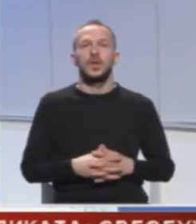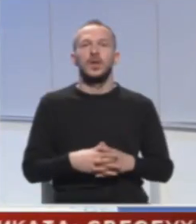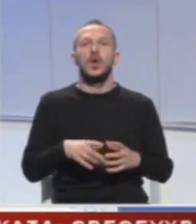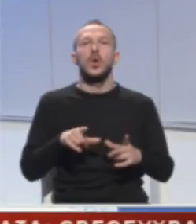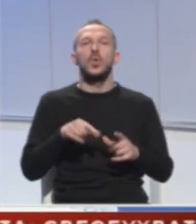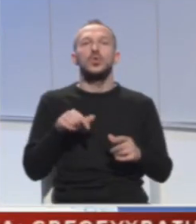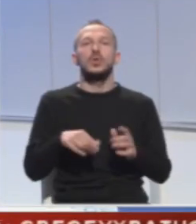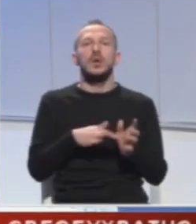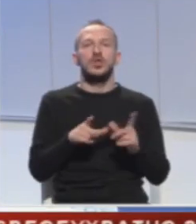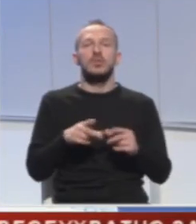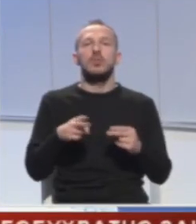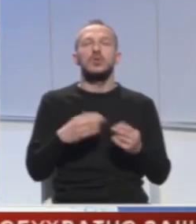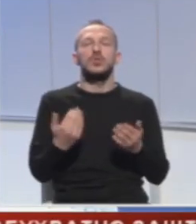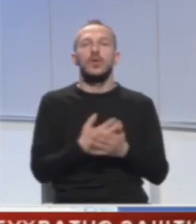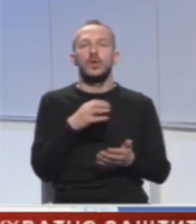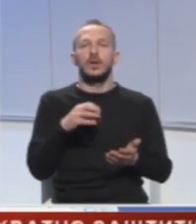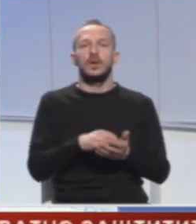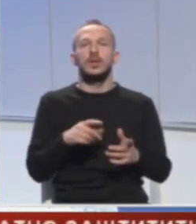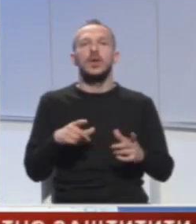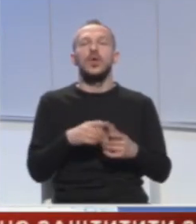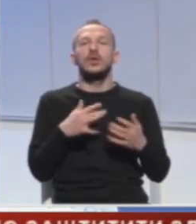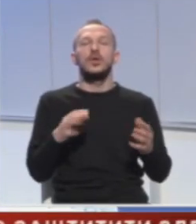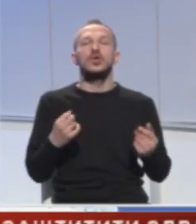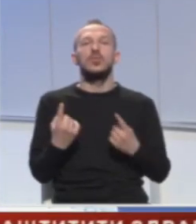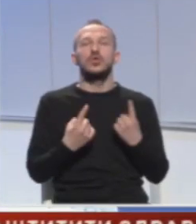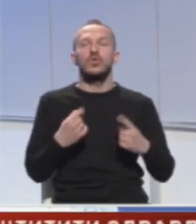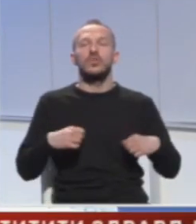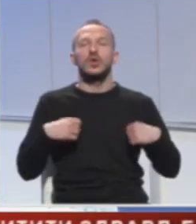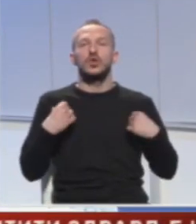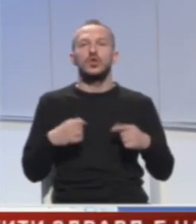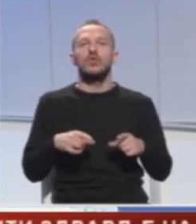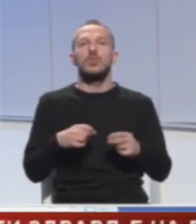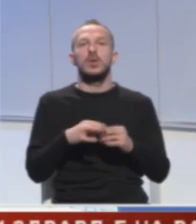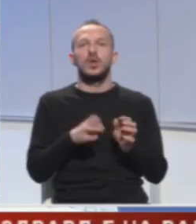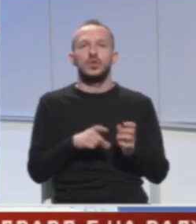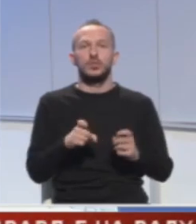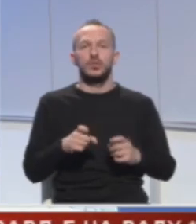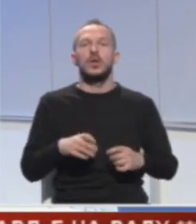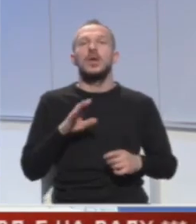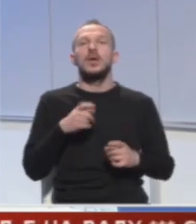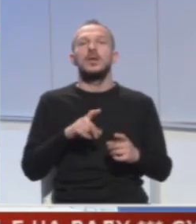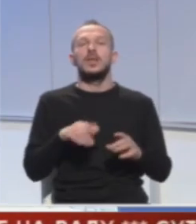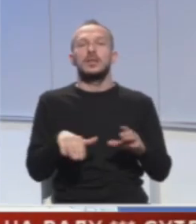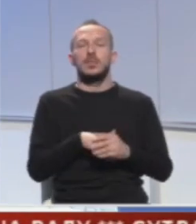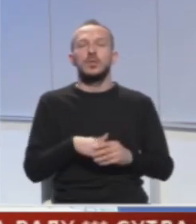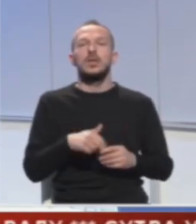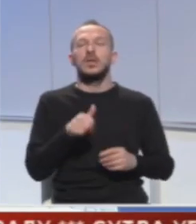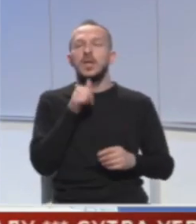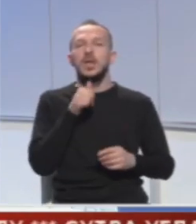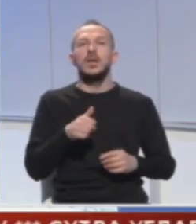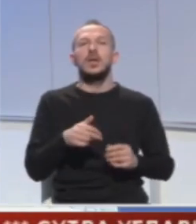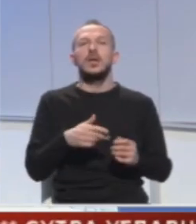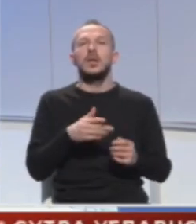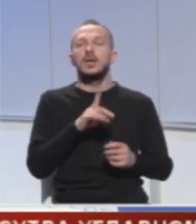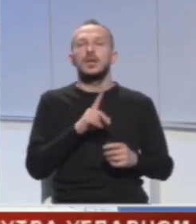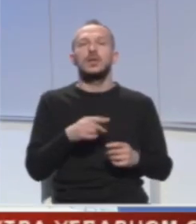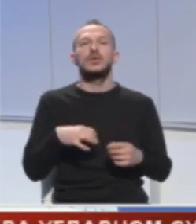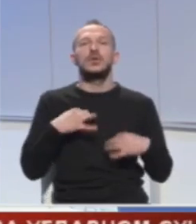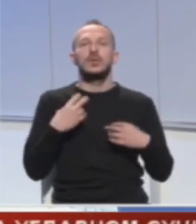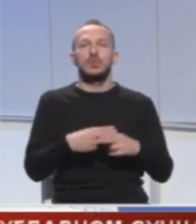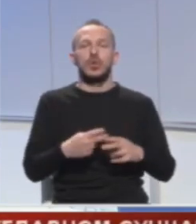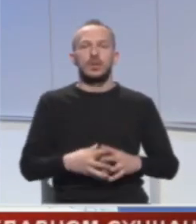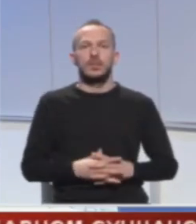U Donjim Magićima kod Novog Grada u veoma teškim uslovima živi Brane Ćopić. Nije zaposlen i narušenog je